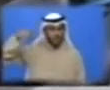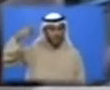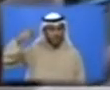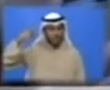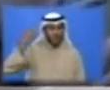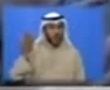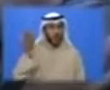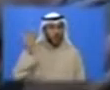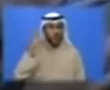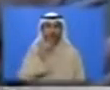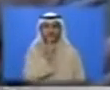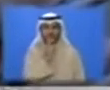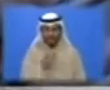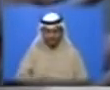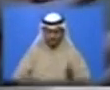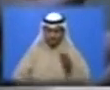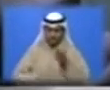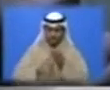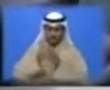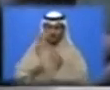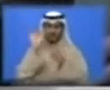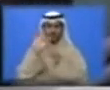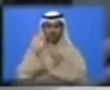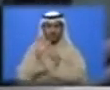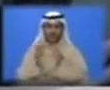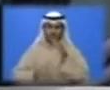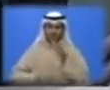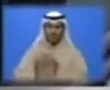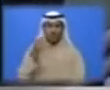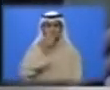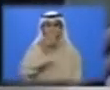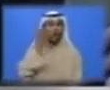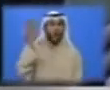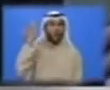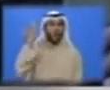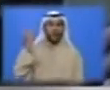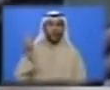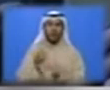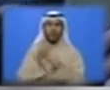ما تحقق لقطر عبر مسيرة طويلة منذ أن